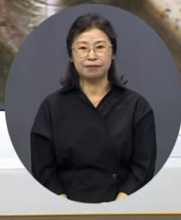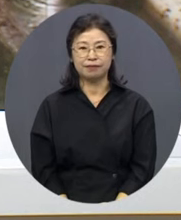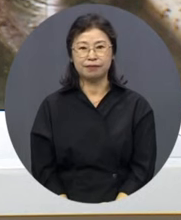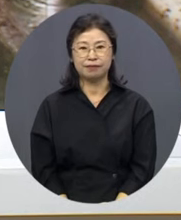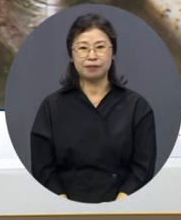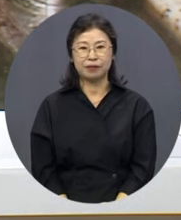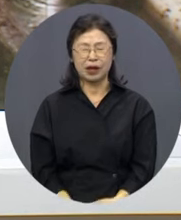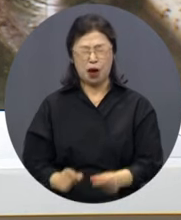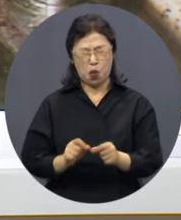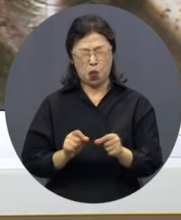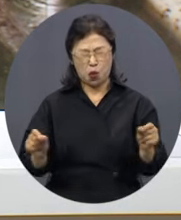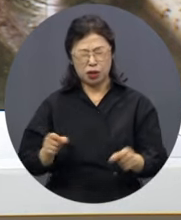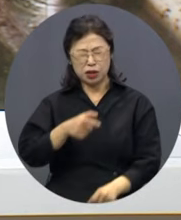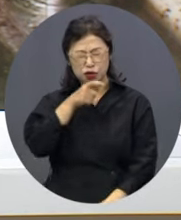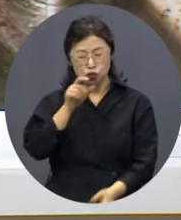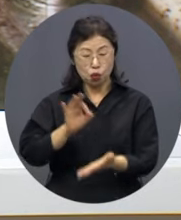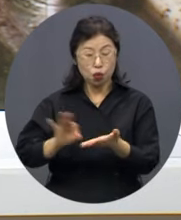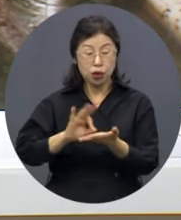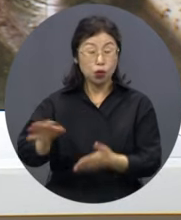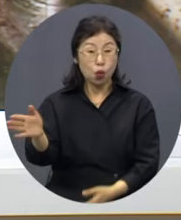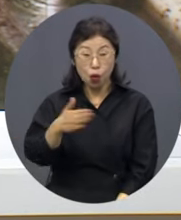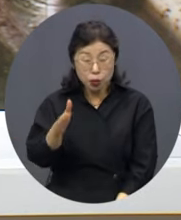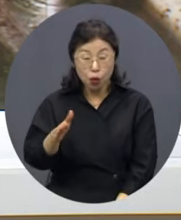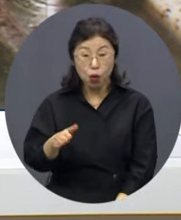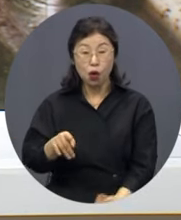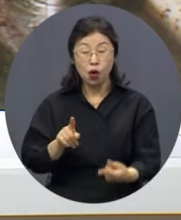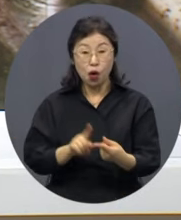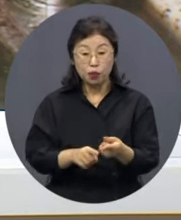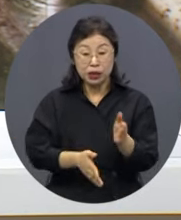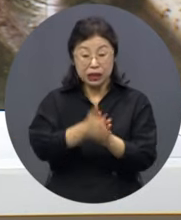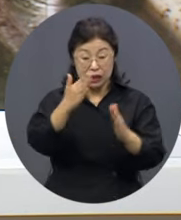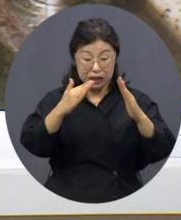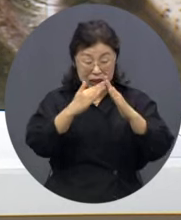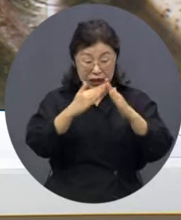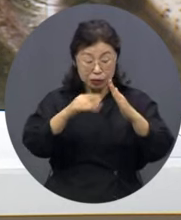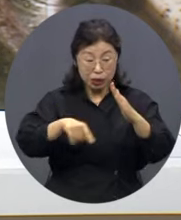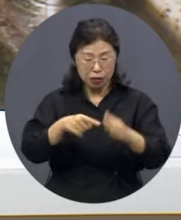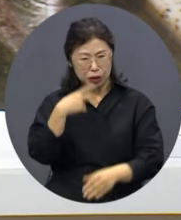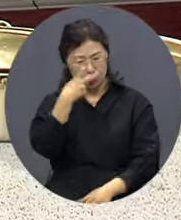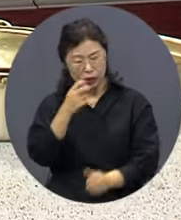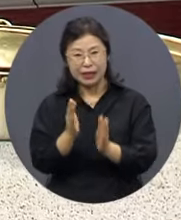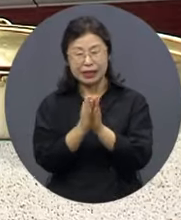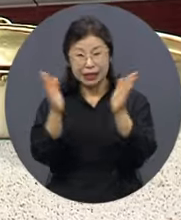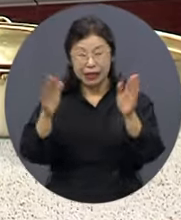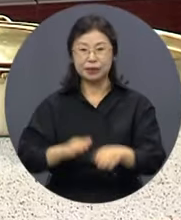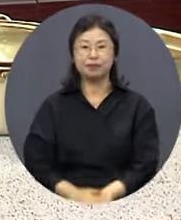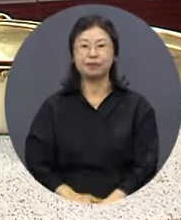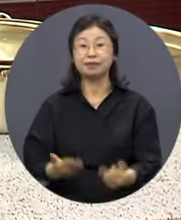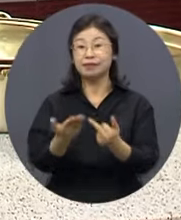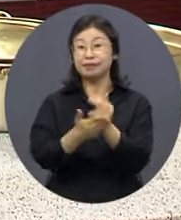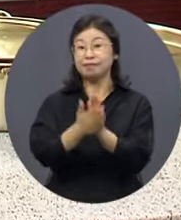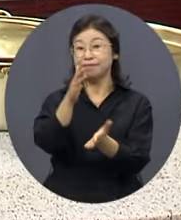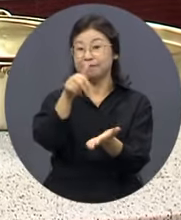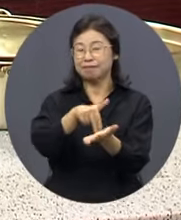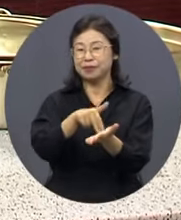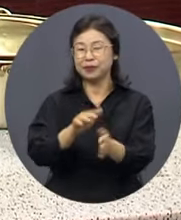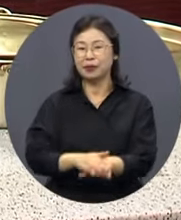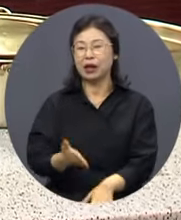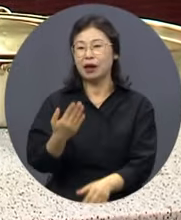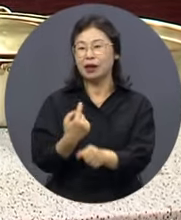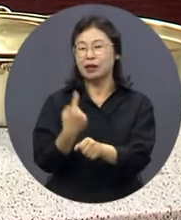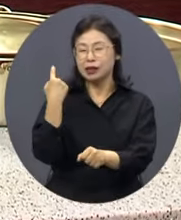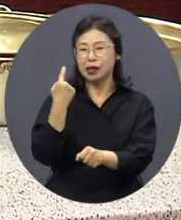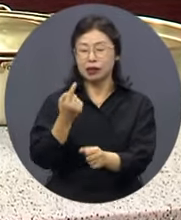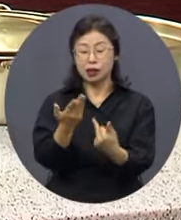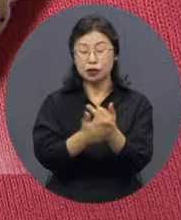장시간 수도 사용 기록이 없는 동지역 가구에 대해 조사가 실시됩니다 제주시에 따르면 지난해 기준